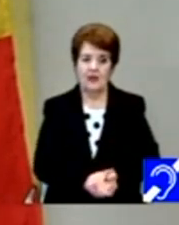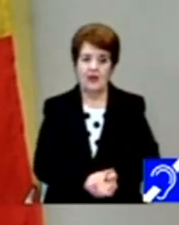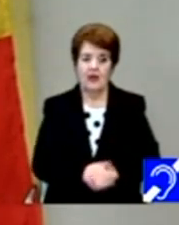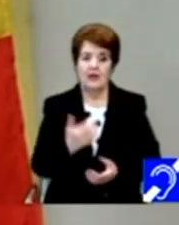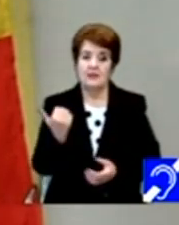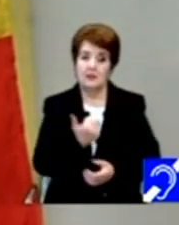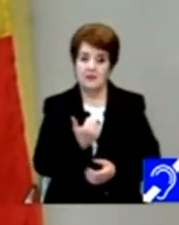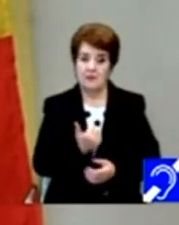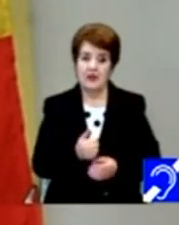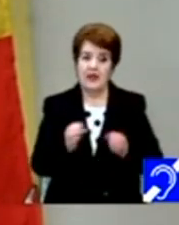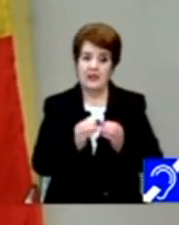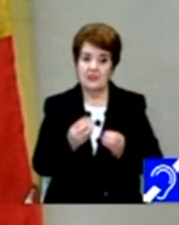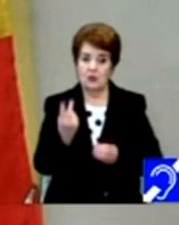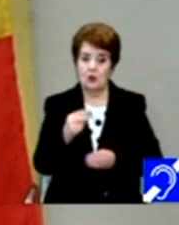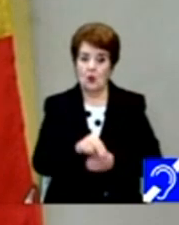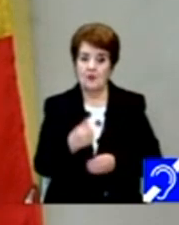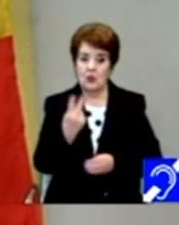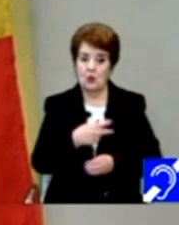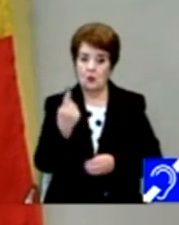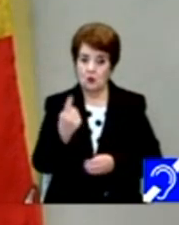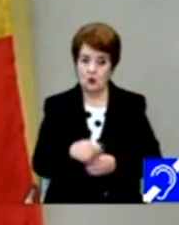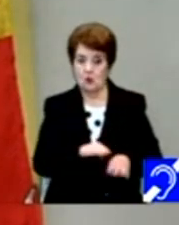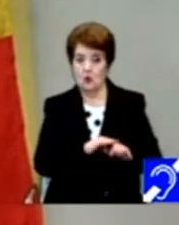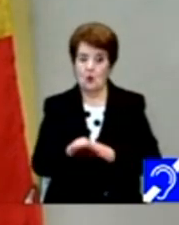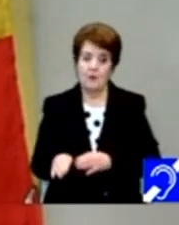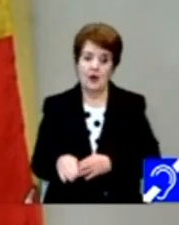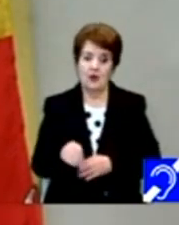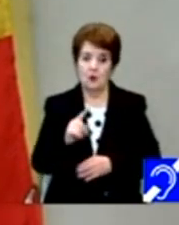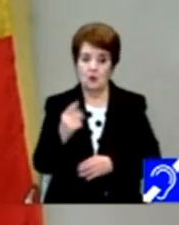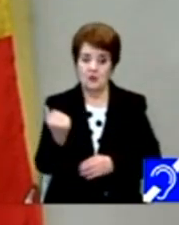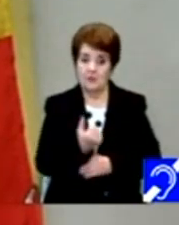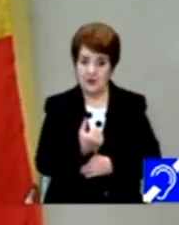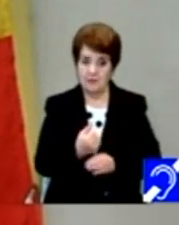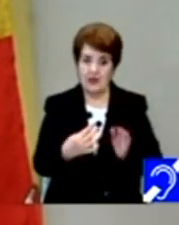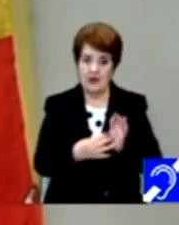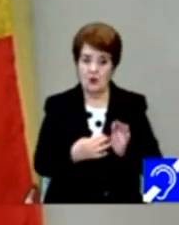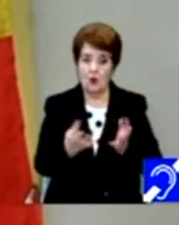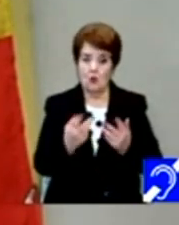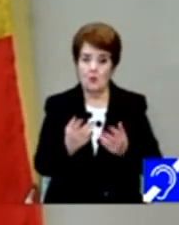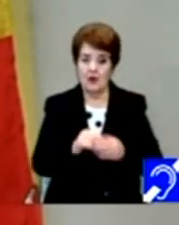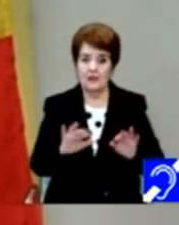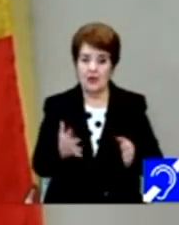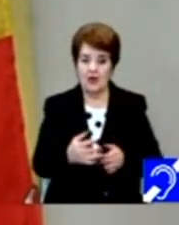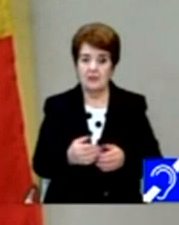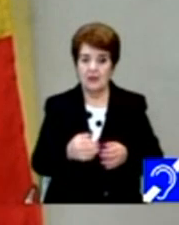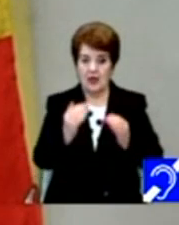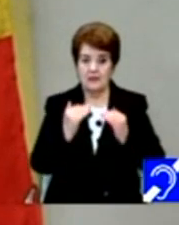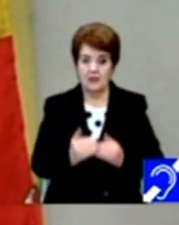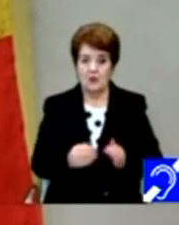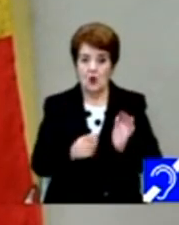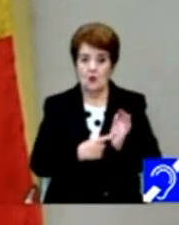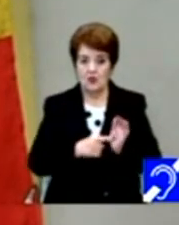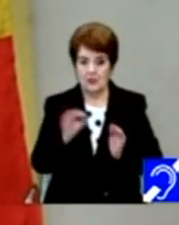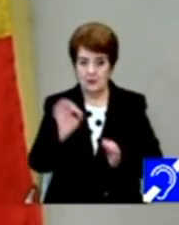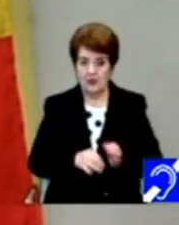Săptămâna 10 din 2021, comparativ cu săptămâna 9, numărul de cazuri a scăzut cu 6%, numărul